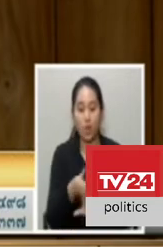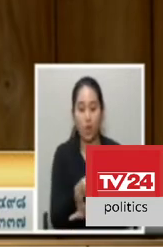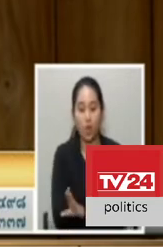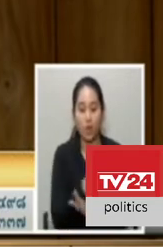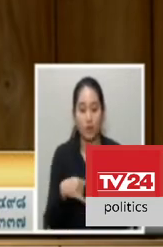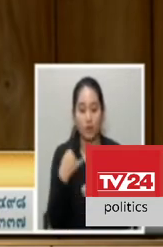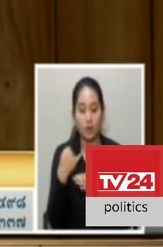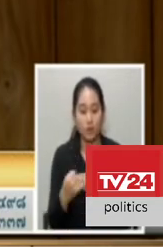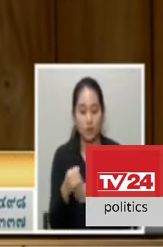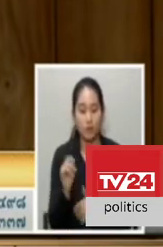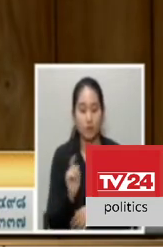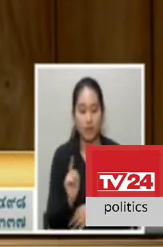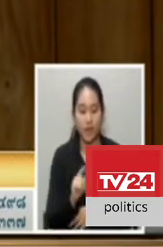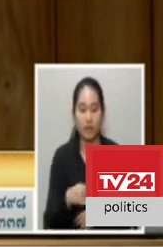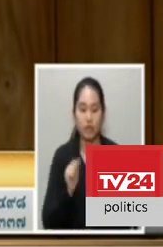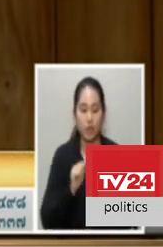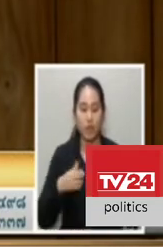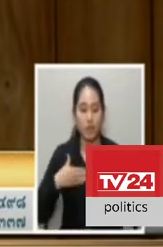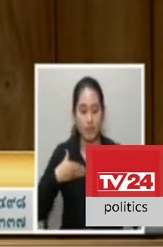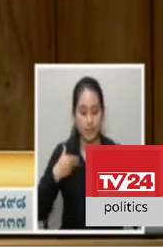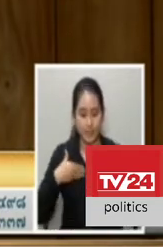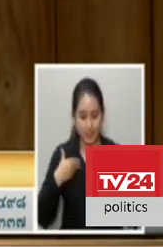ได้พูดแสดงความดีๆกับ